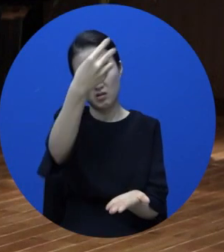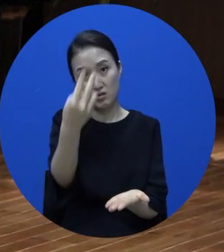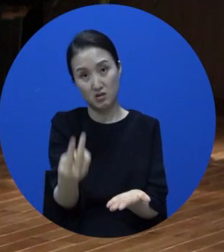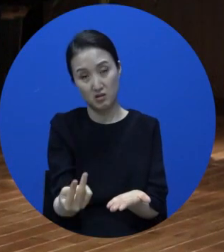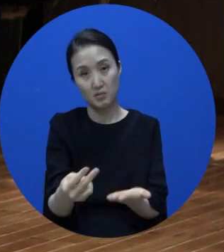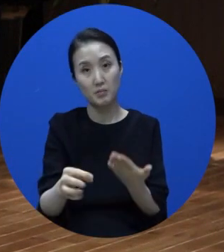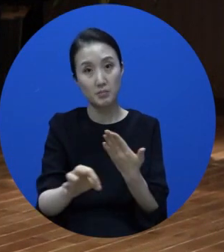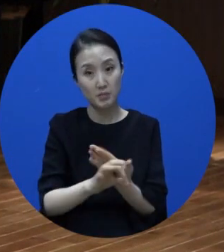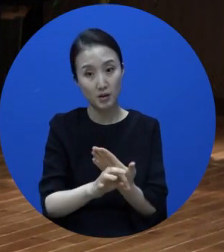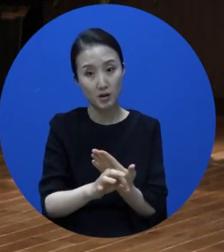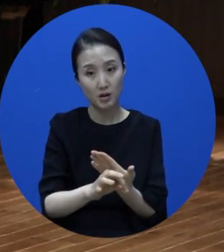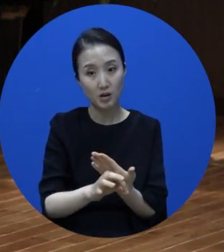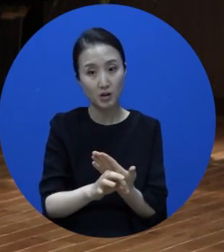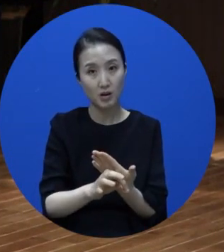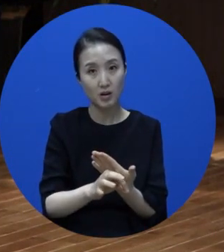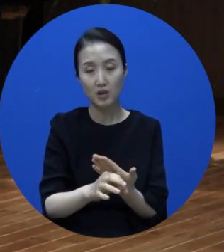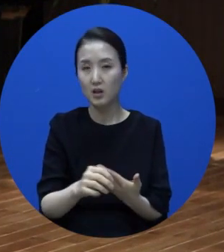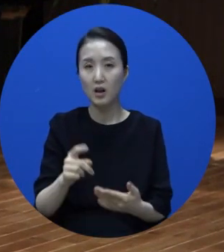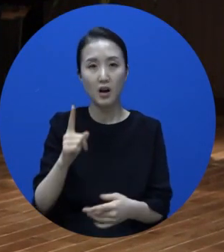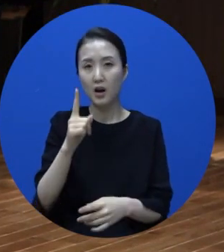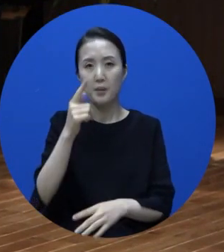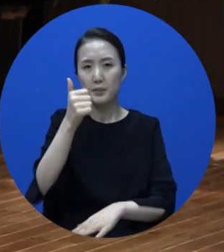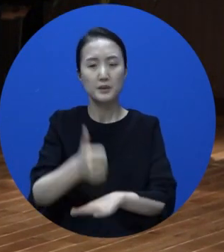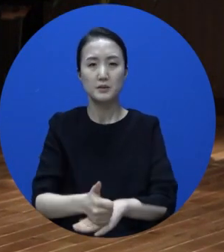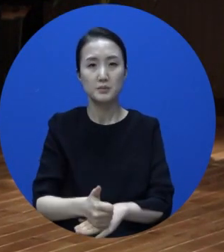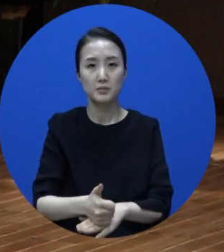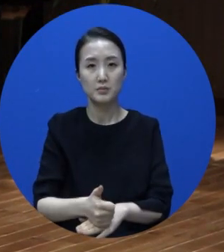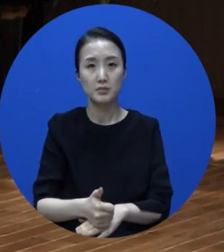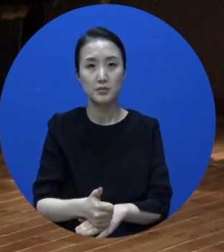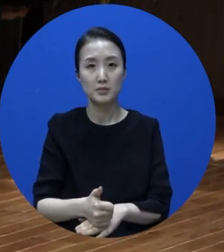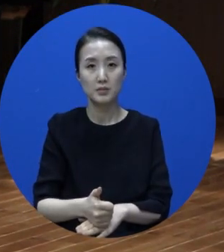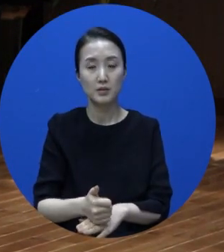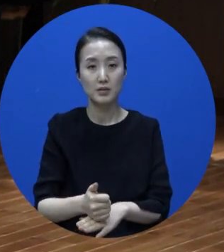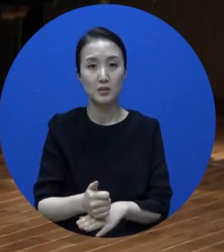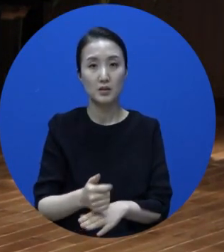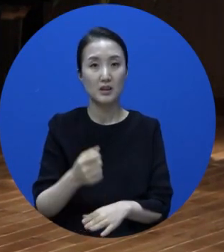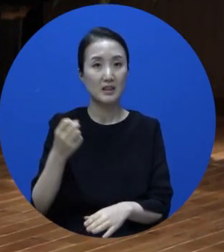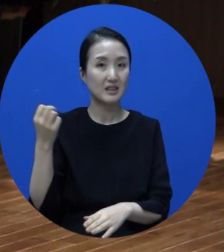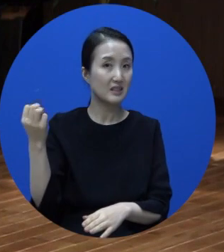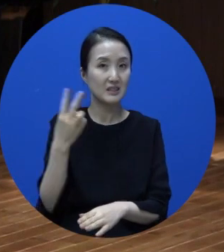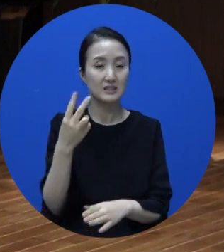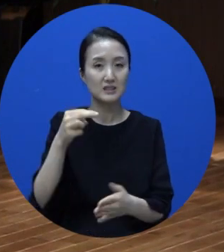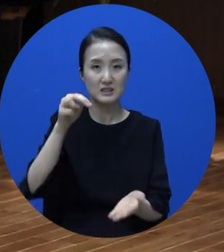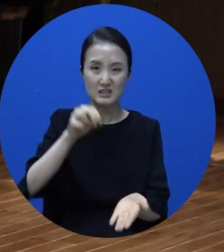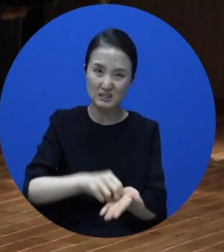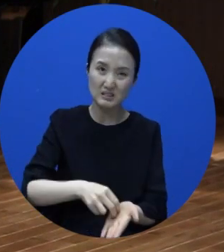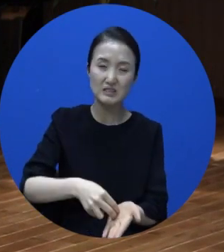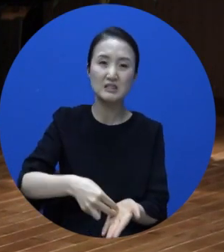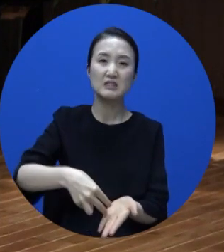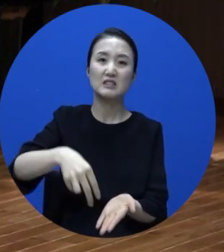뛰면 다시는 못 해 그게 마지막 되기에